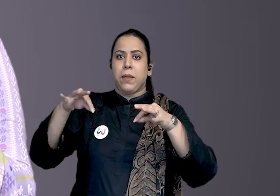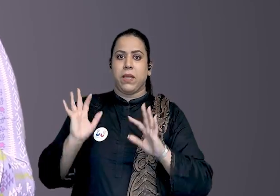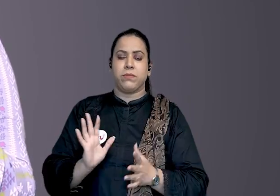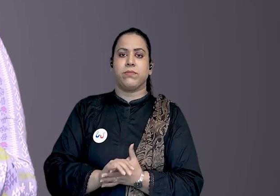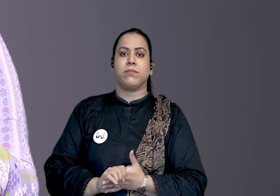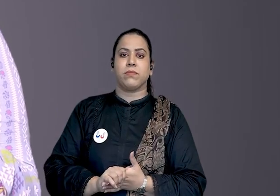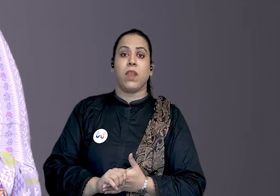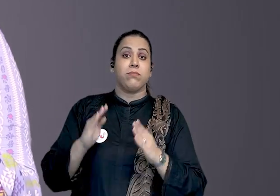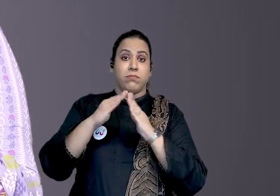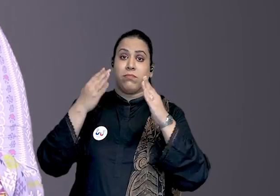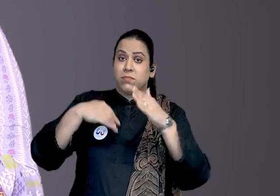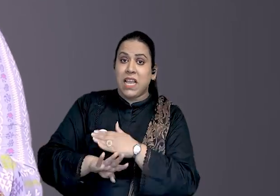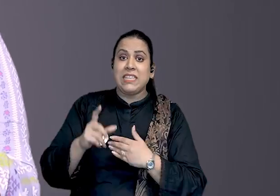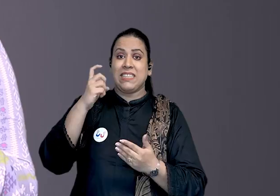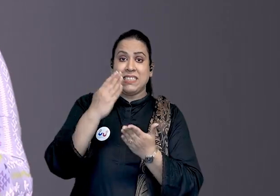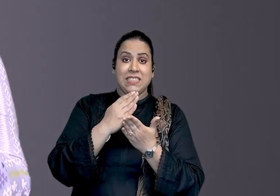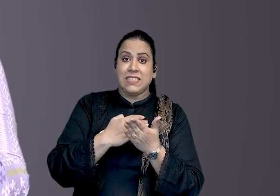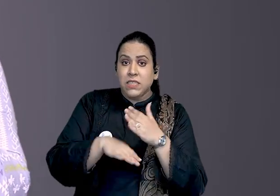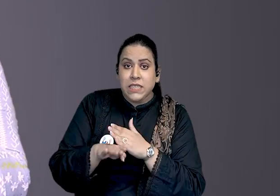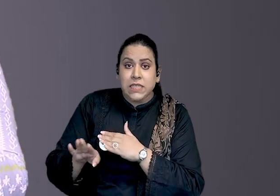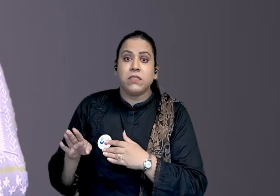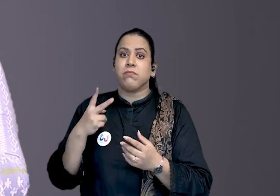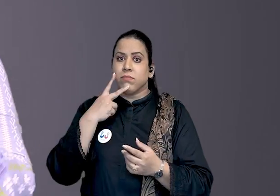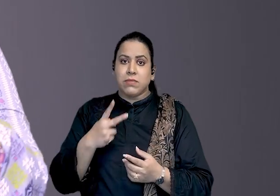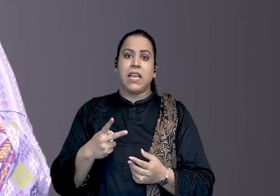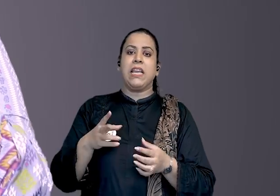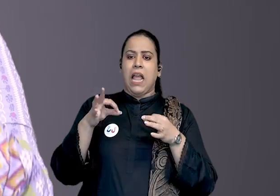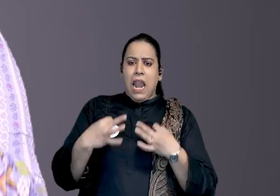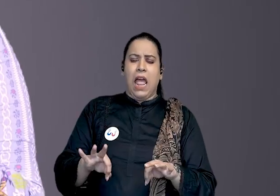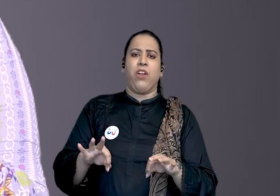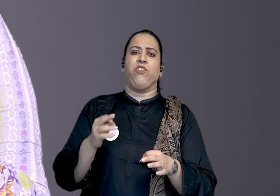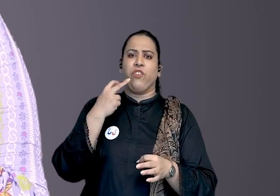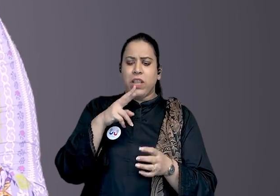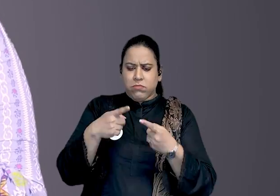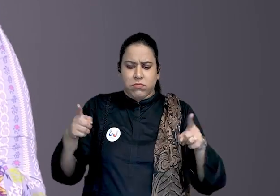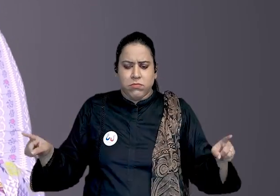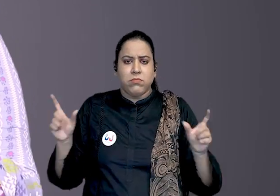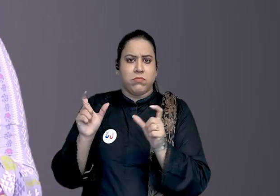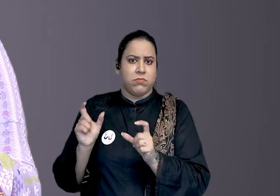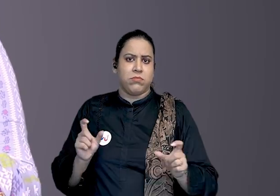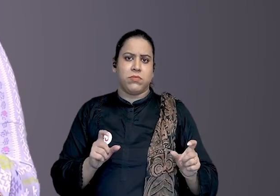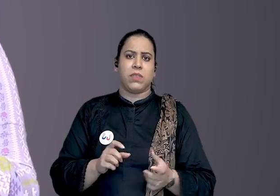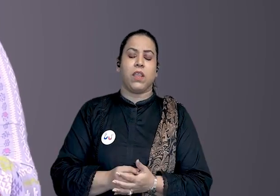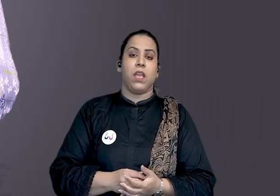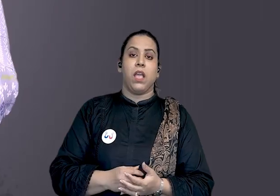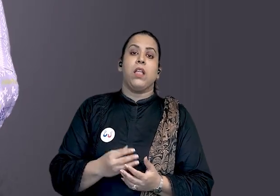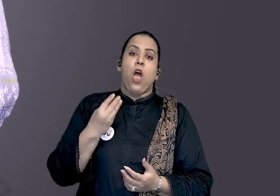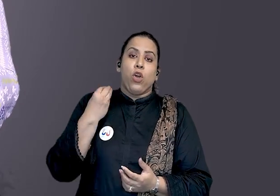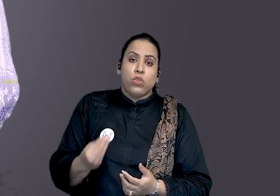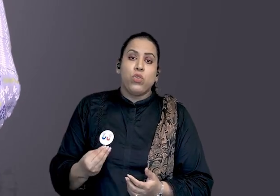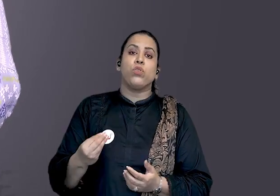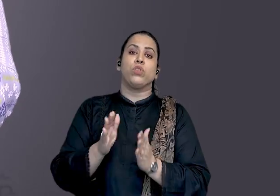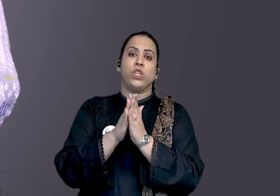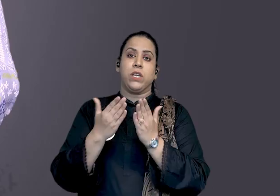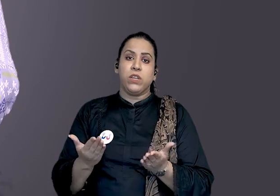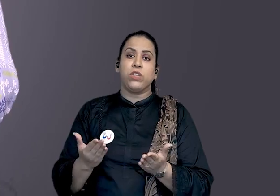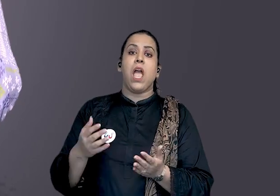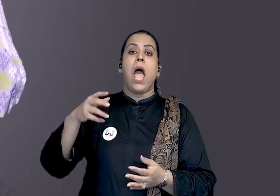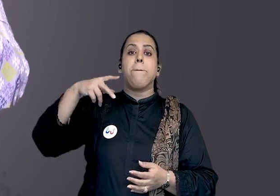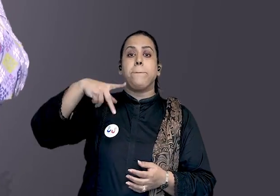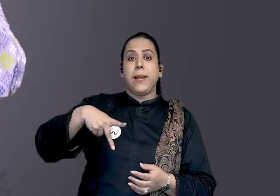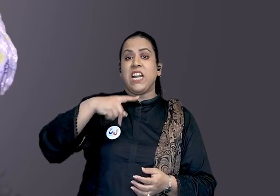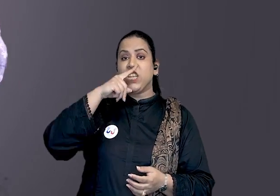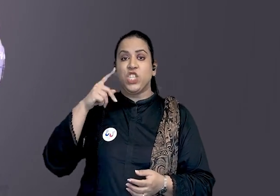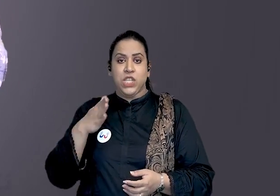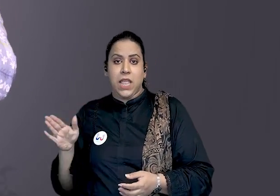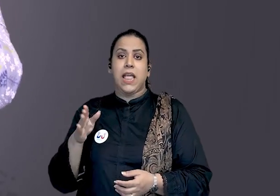کریں تو اس کا کچھ ریکارڈ جو ہے وہ پرشین میں ہے اور کچھ انگلش میں ہے. تو پرشین ریکارڈ جو ہے وہ اس